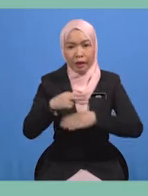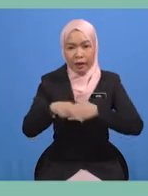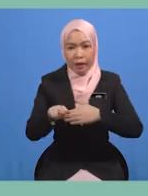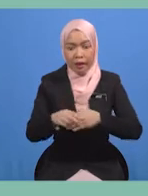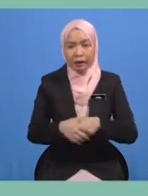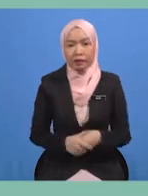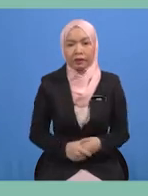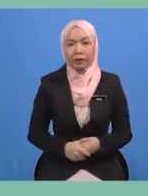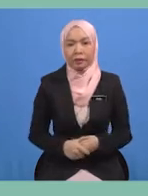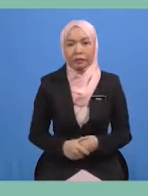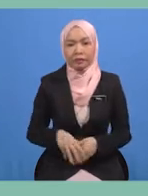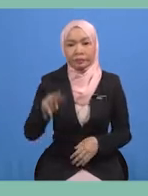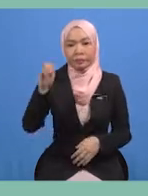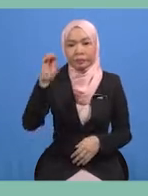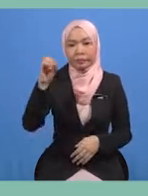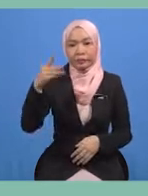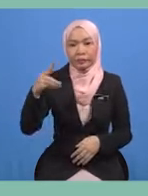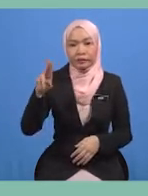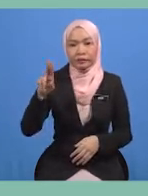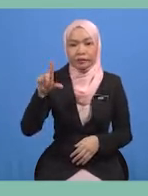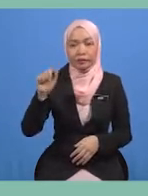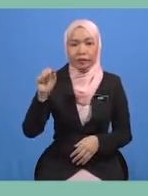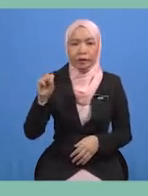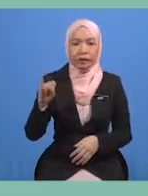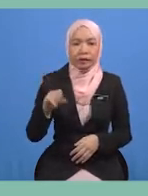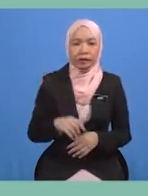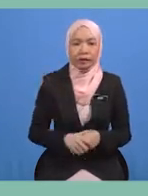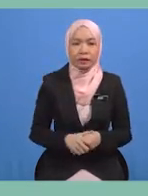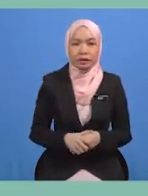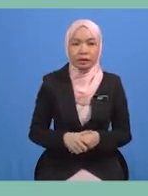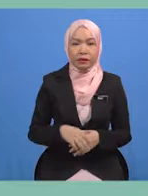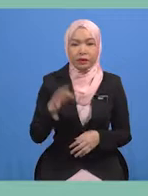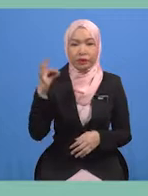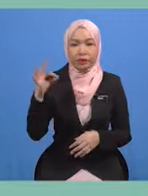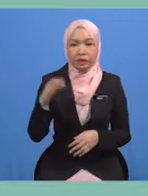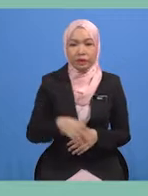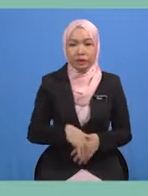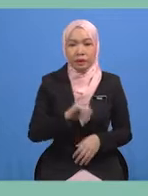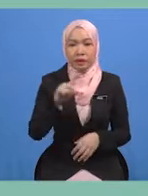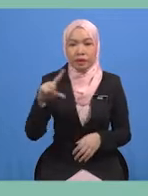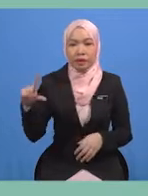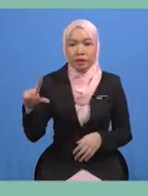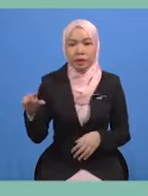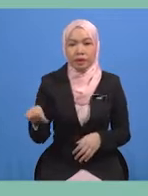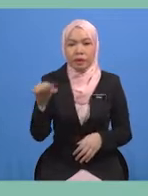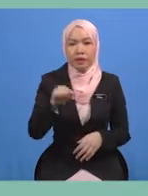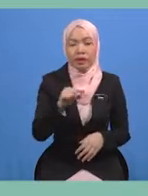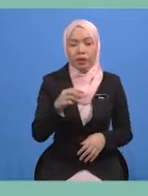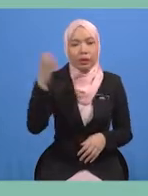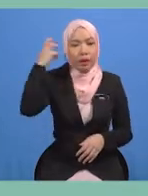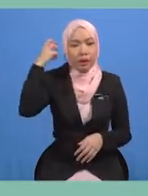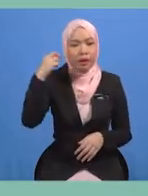Modulasi frekuensi pula ialah frekuensi gelombang radio berubah-ubah